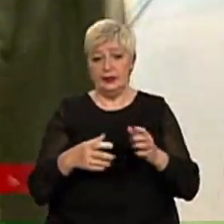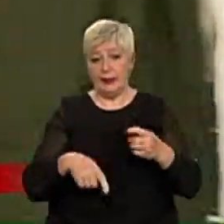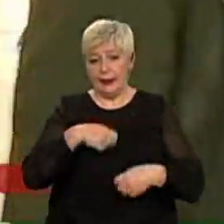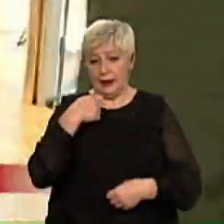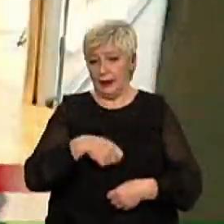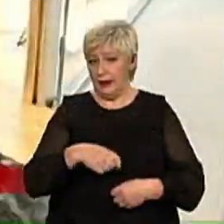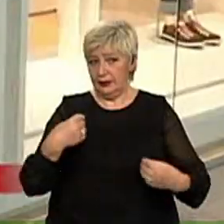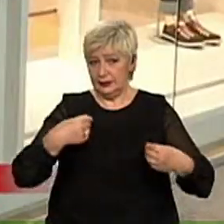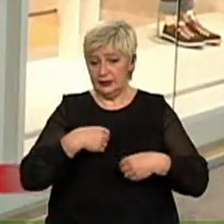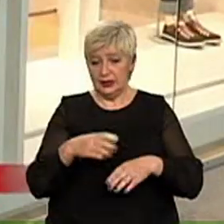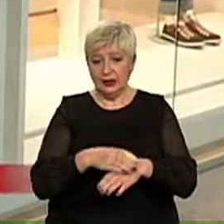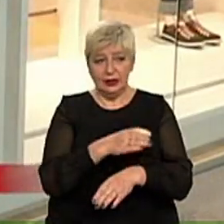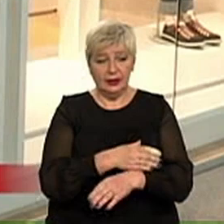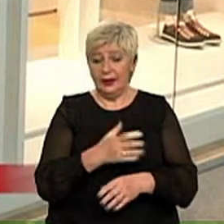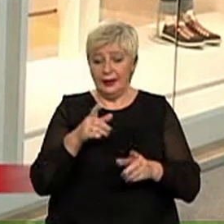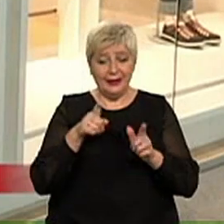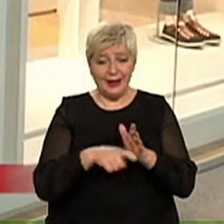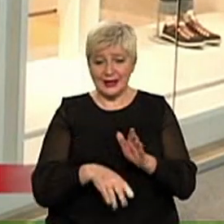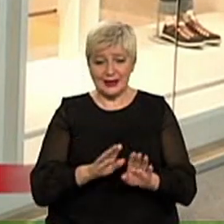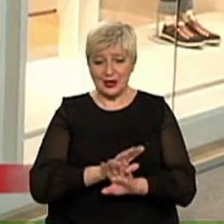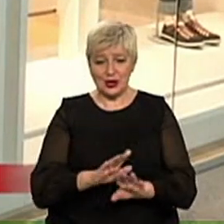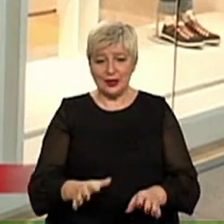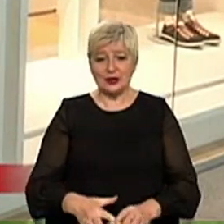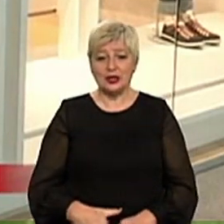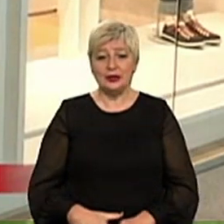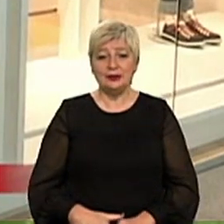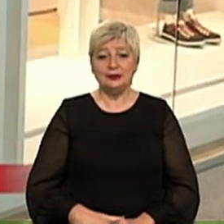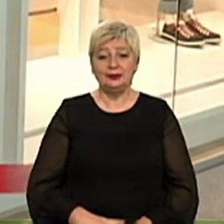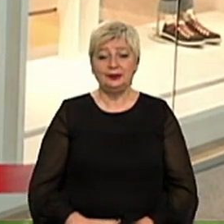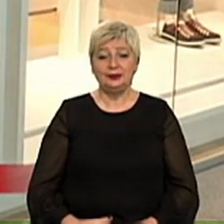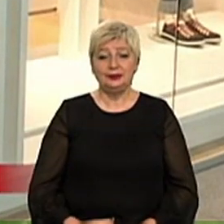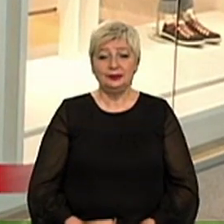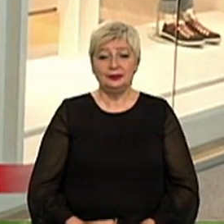сукні не здешевшали. Юлія Звягінцева, Олександр Довгань та Олександр Моренко. Деталі.